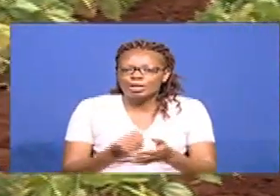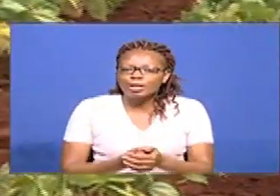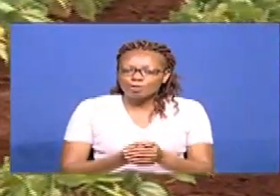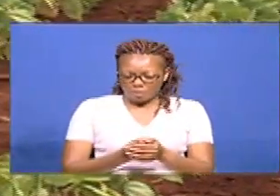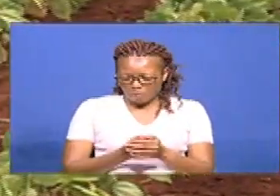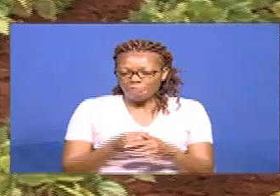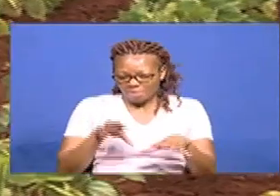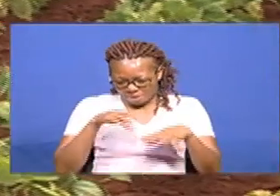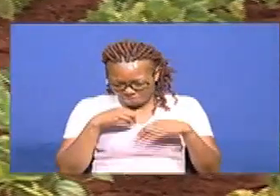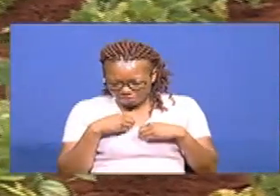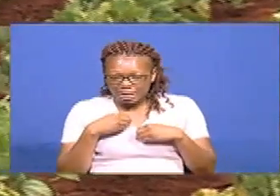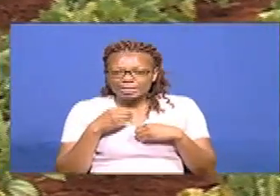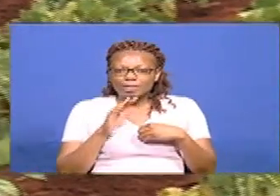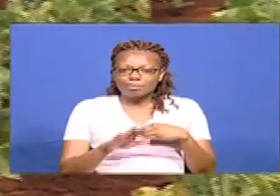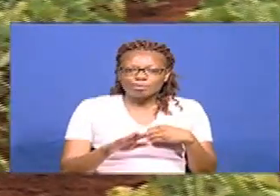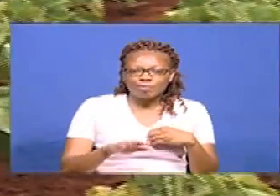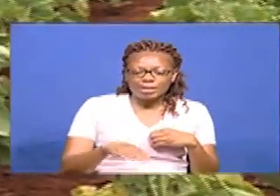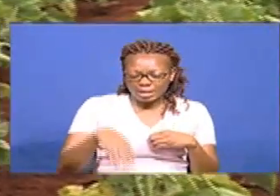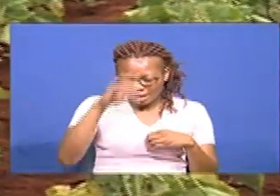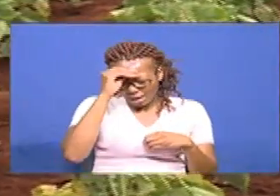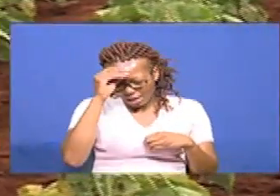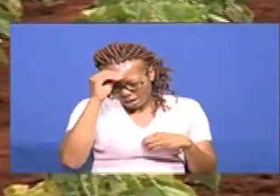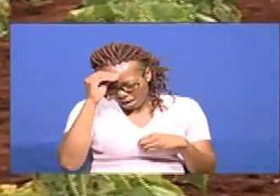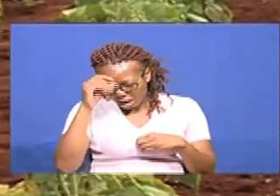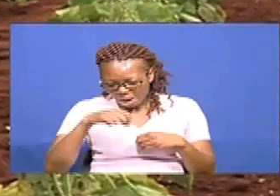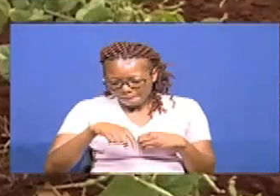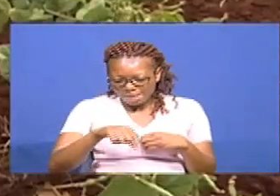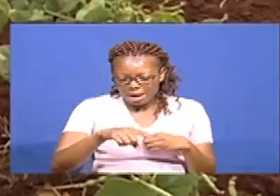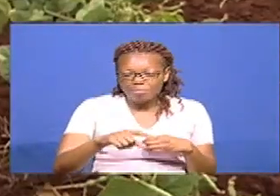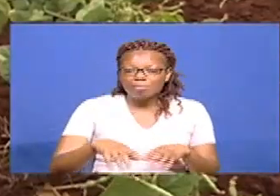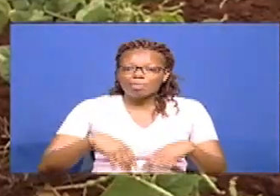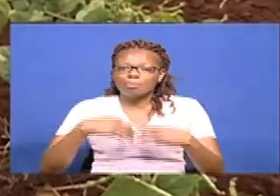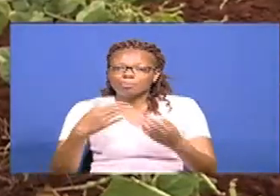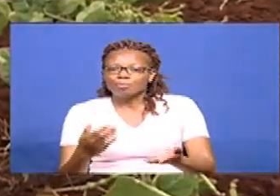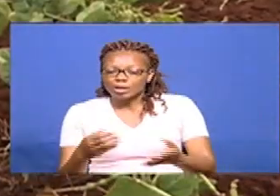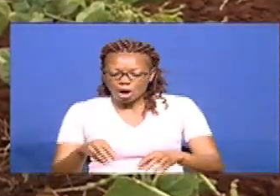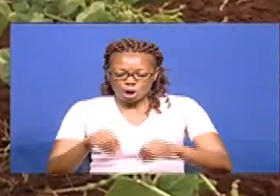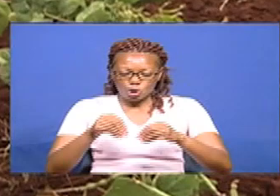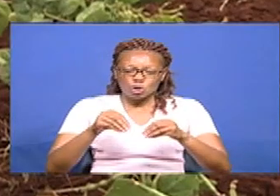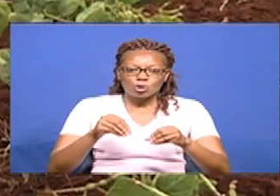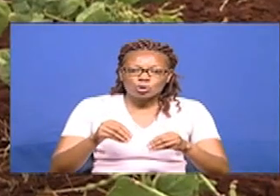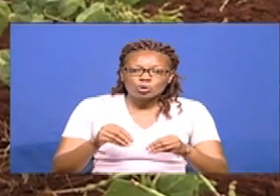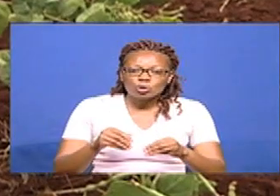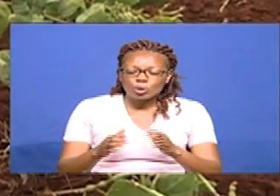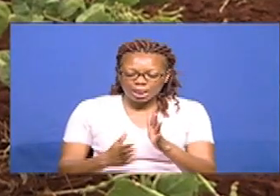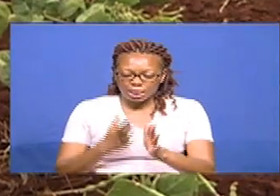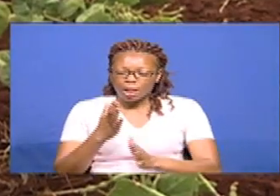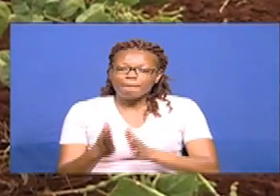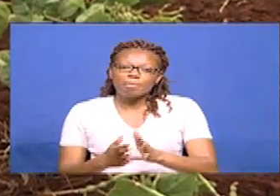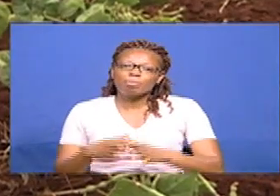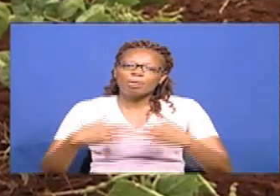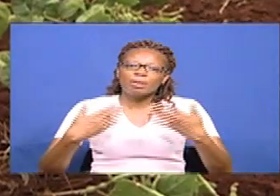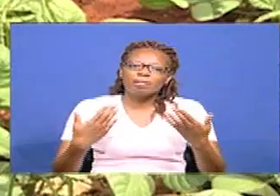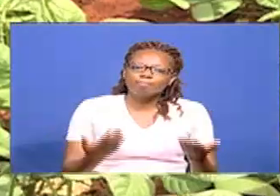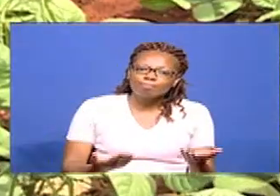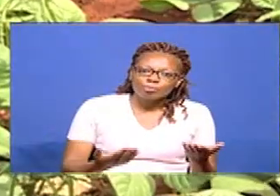ya kupanda tu bali pia jinsi ya kutunza mchanga. Wao hawapandi bila mpangilio wowote. Wao